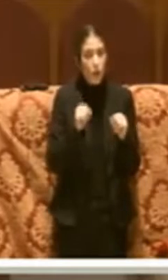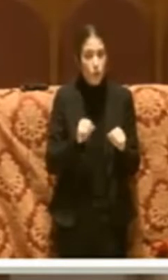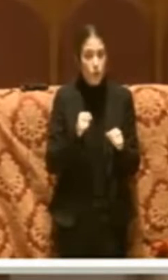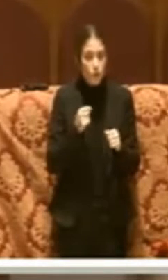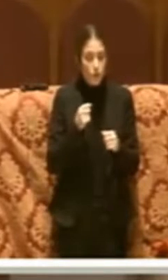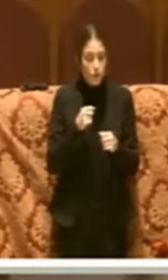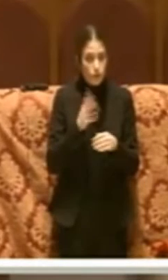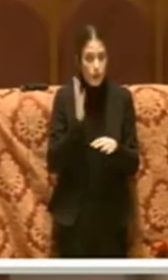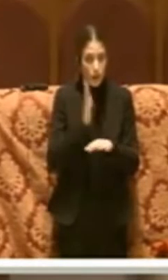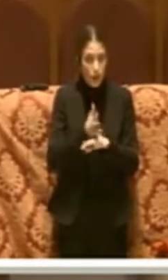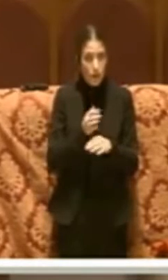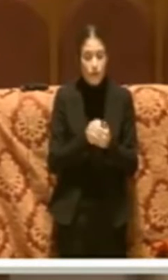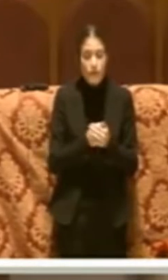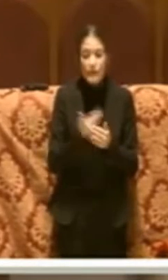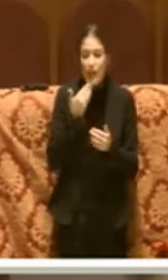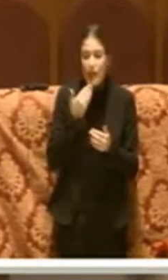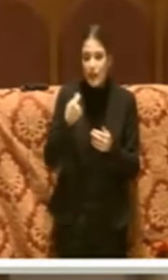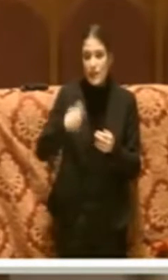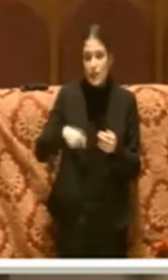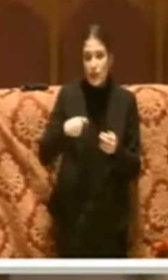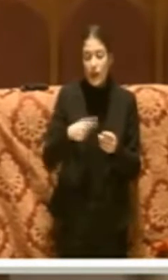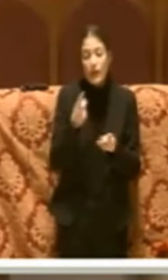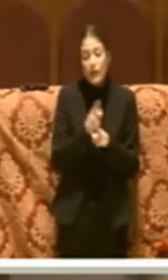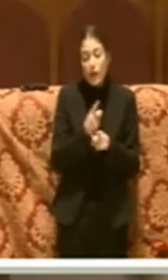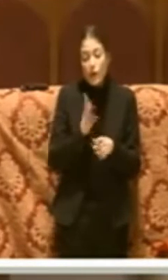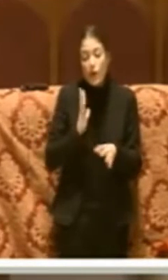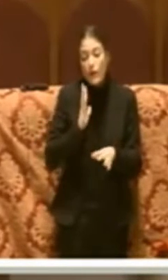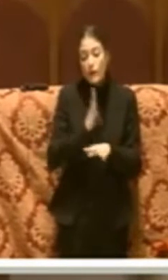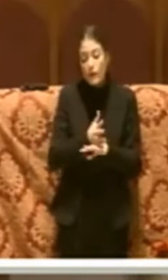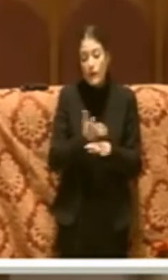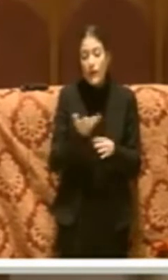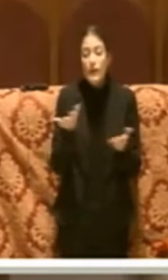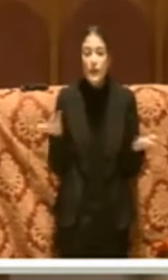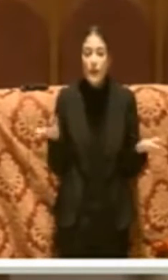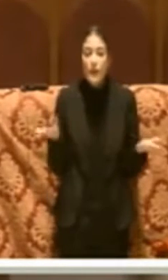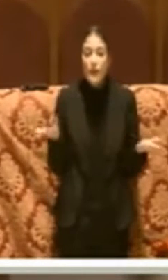grazie presidente si devo intervenire perché